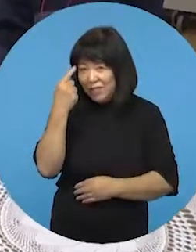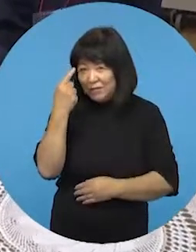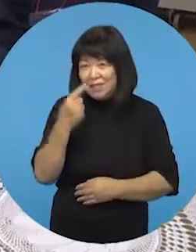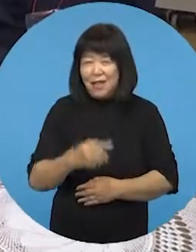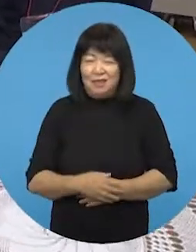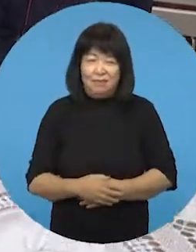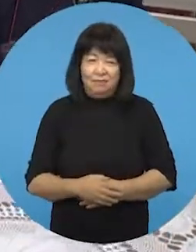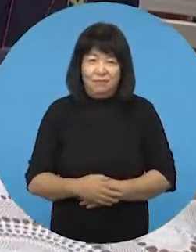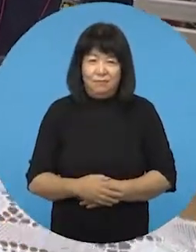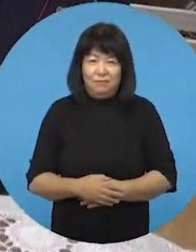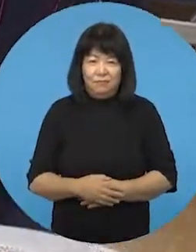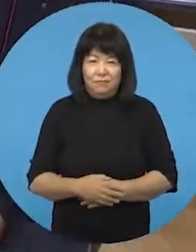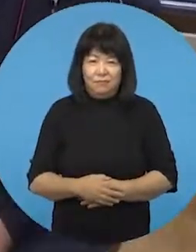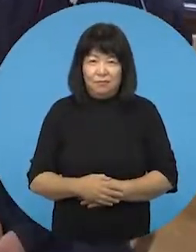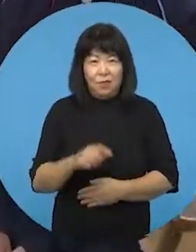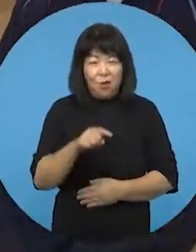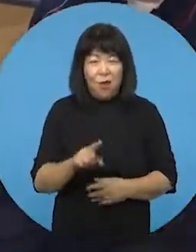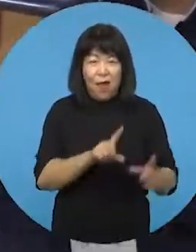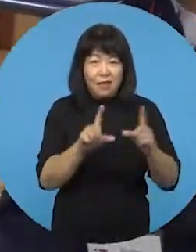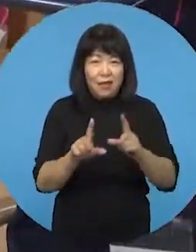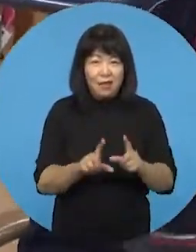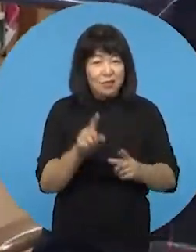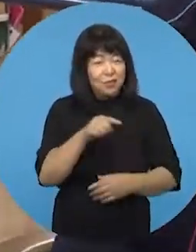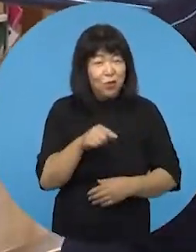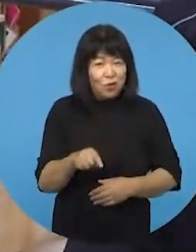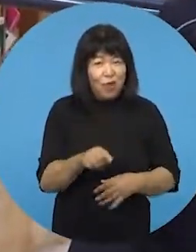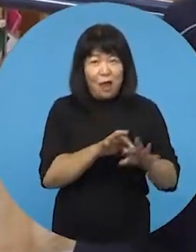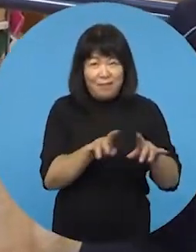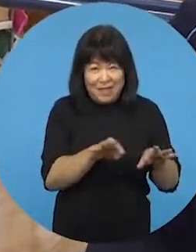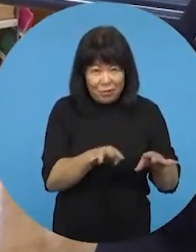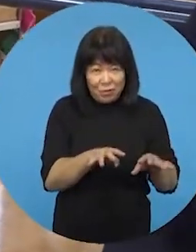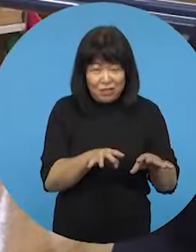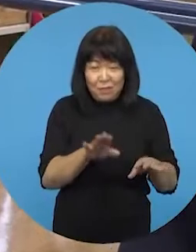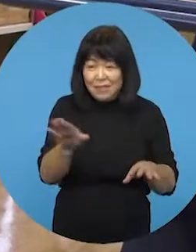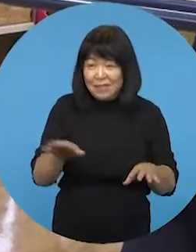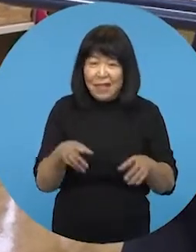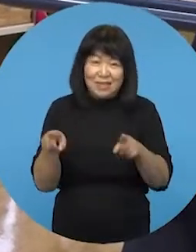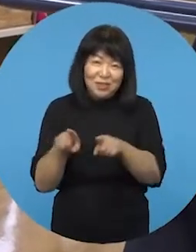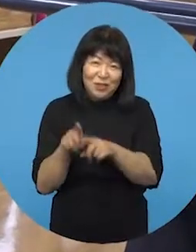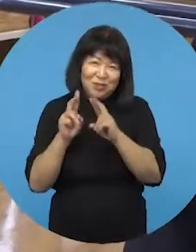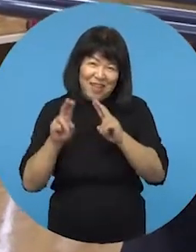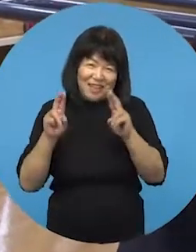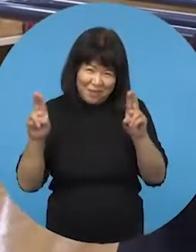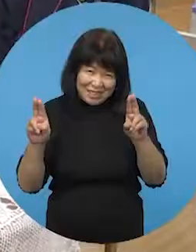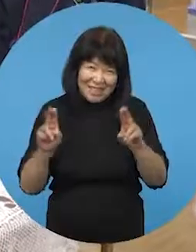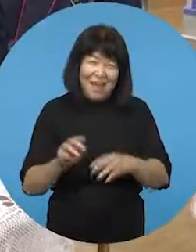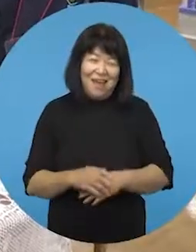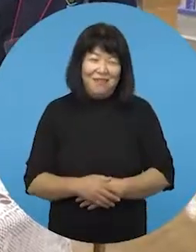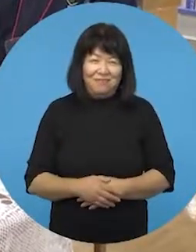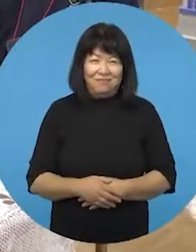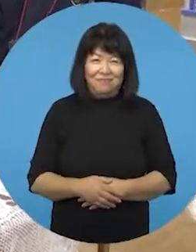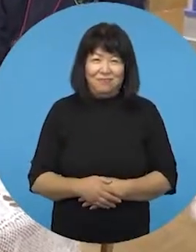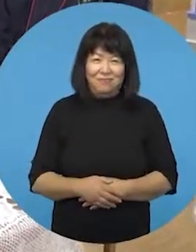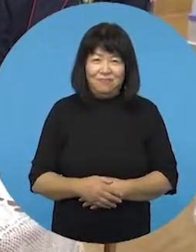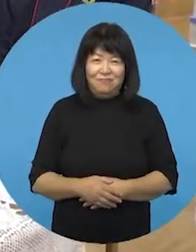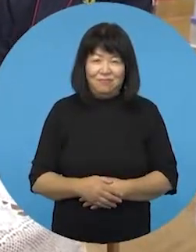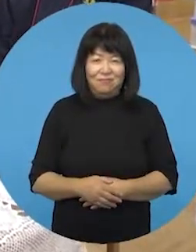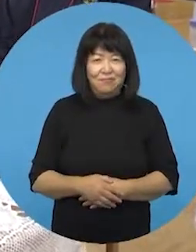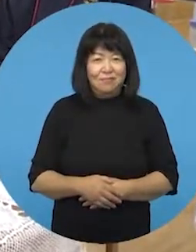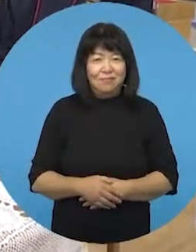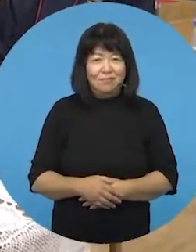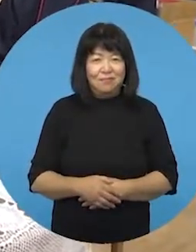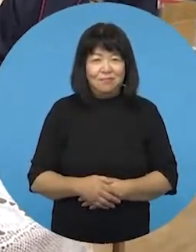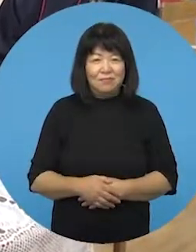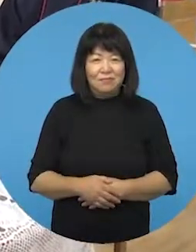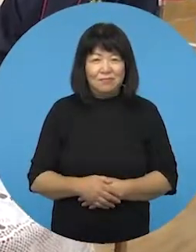。 あ、入居者さんが自らピアノを弾いてみんなで歌ってました。 ここのデンマークイン府中